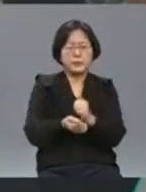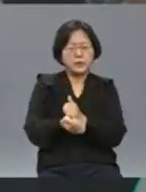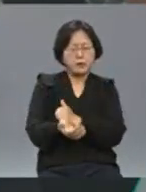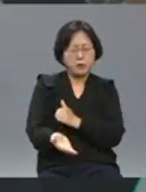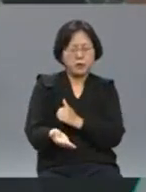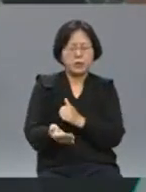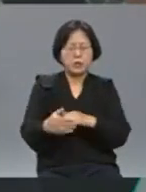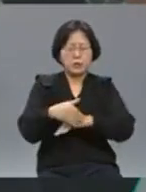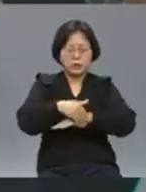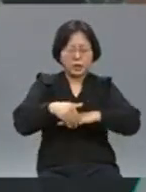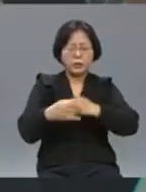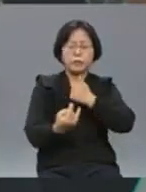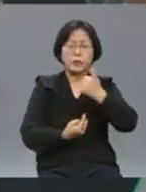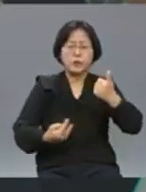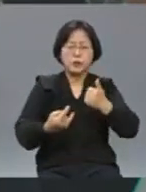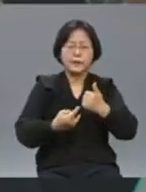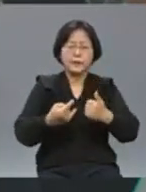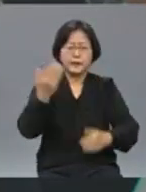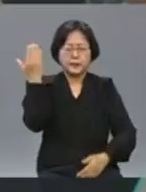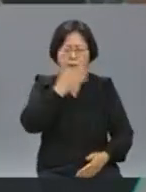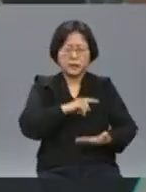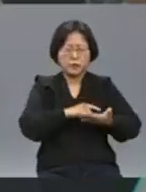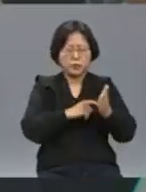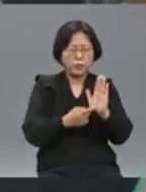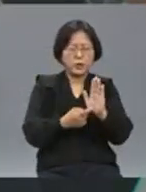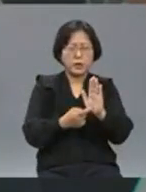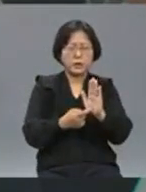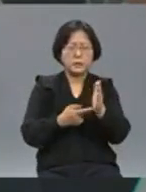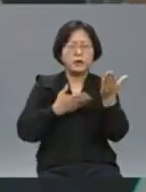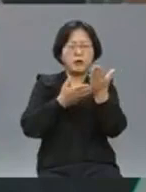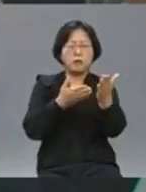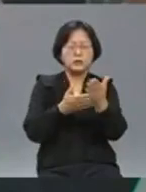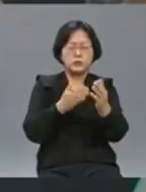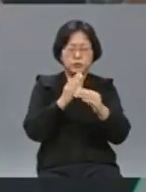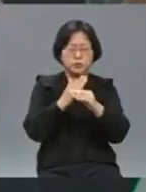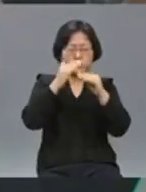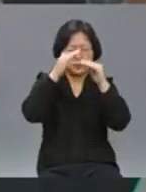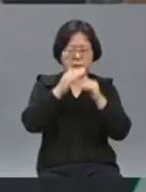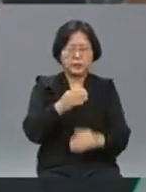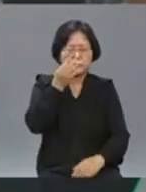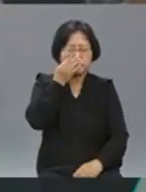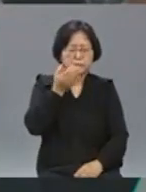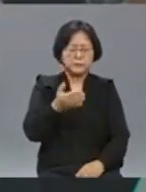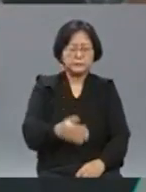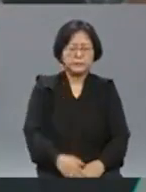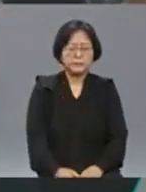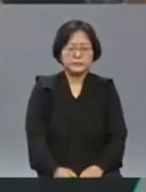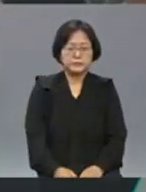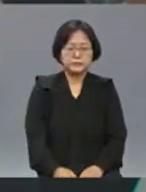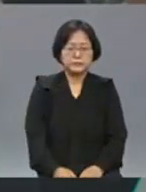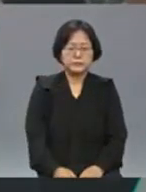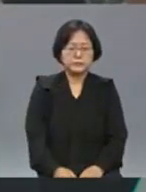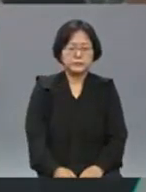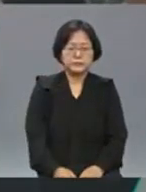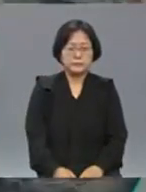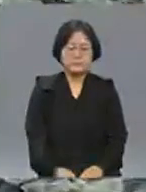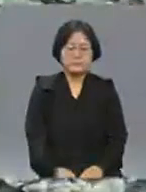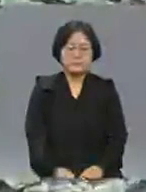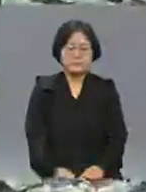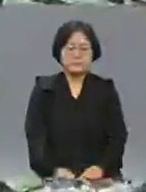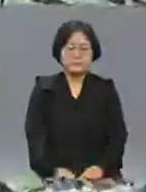끼치는 도시계획위원회를 투명하게 공개해야 한다는 목소리가 커지고 있습니다. 양창희 기자입니다.